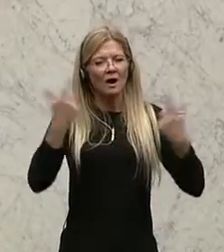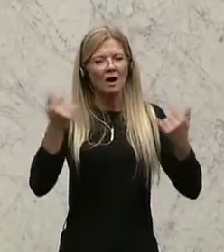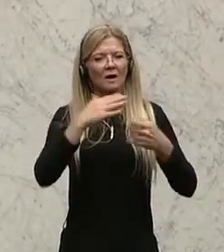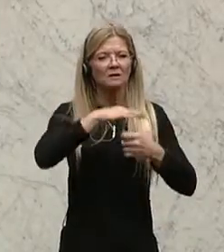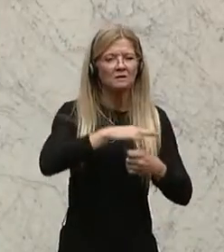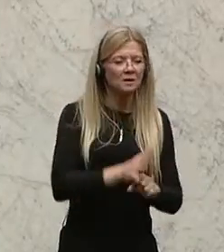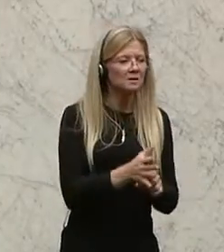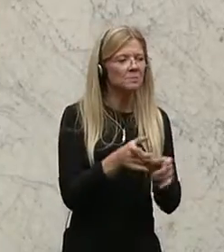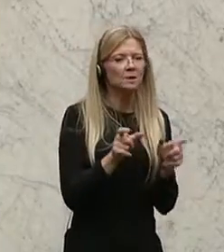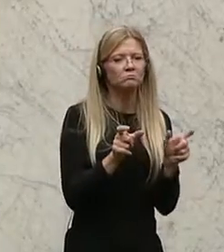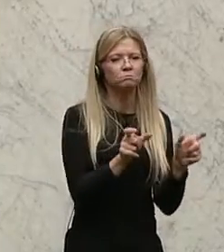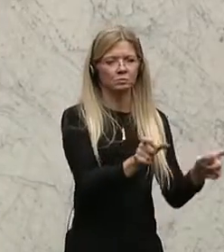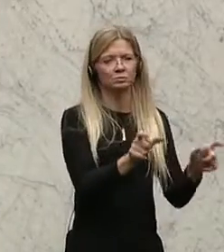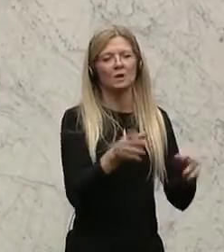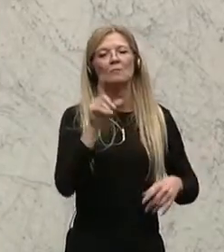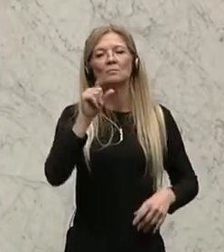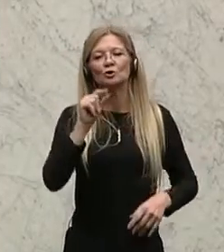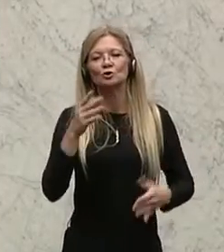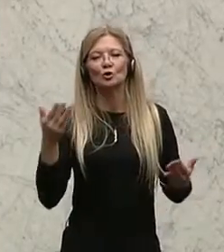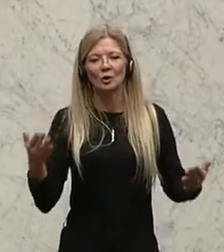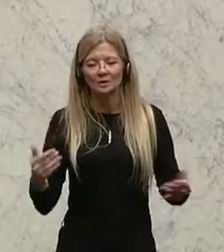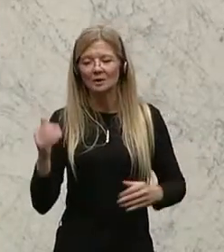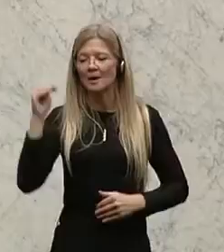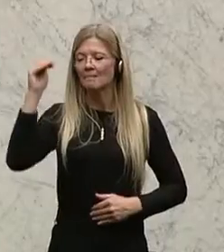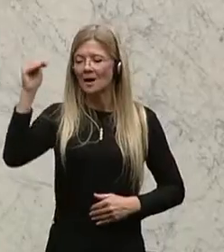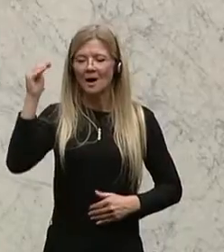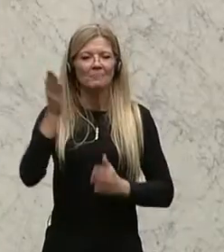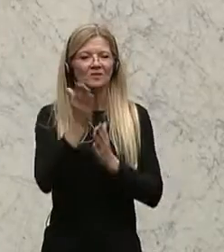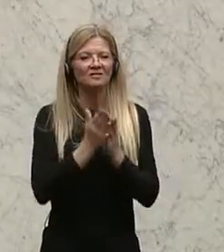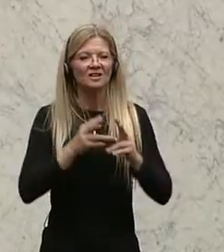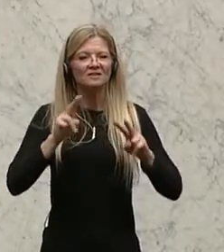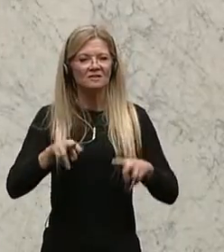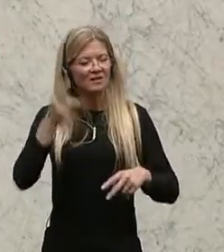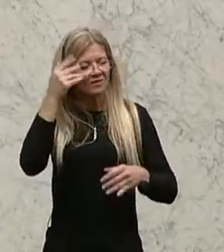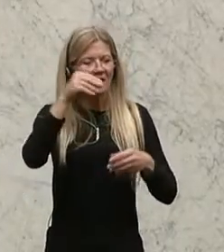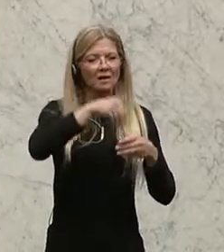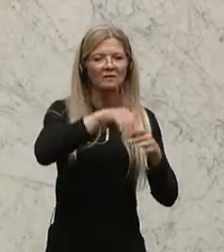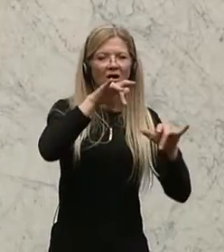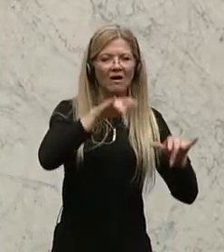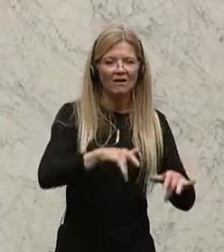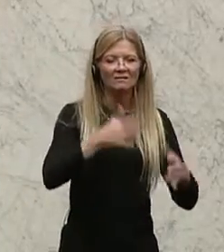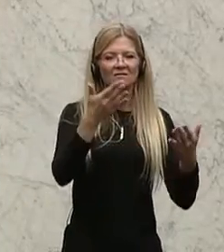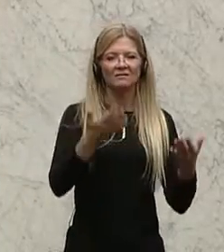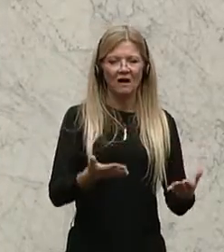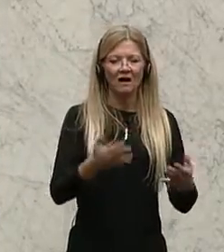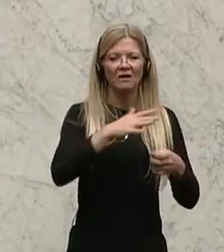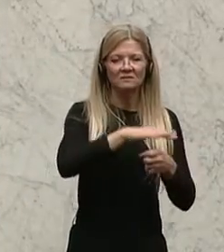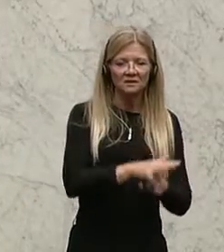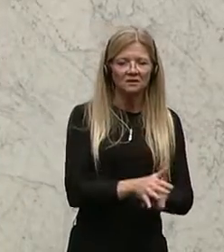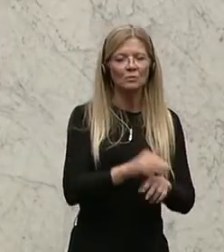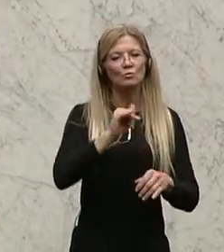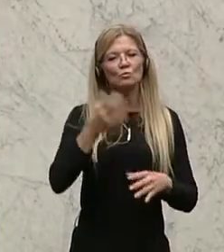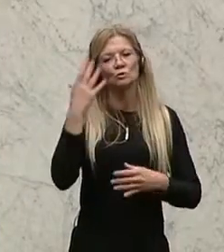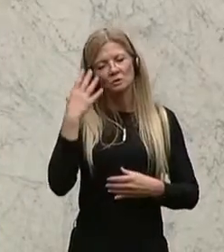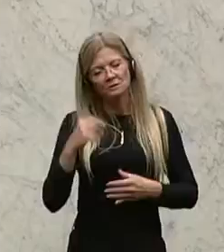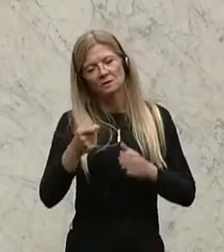das Beamtendienstrecht wegen seiner Diskriminierung ein weiteres Mal sanieren müssen in Zukunft, wenn es halt schon